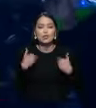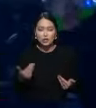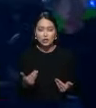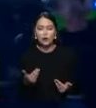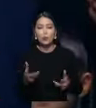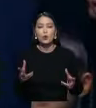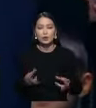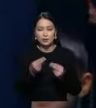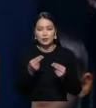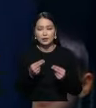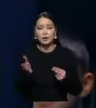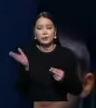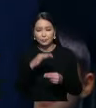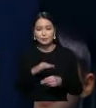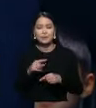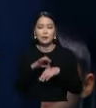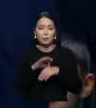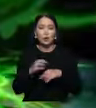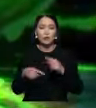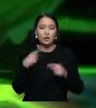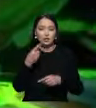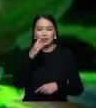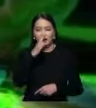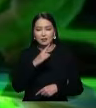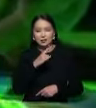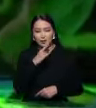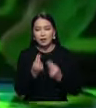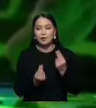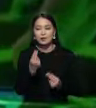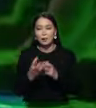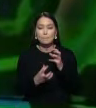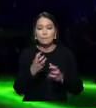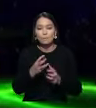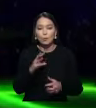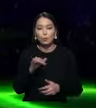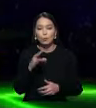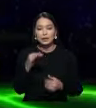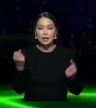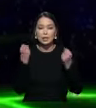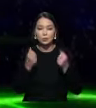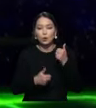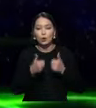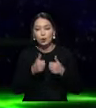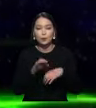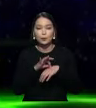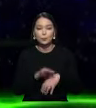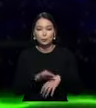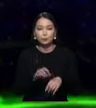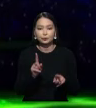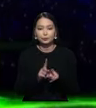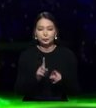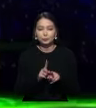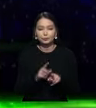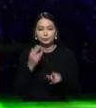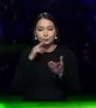успехов. Давайте проведем следующие игры в Казахстане. Международный мультиспортивный турнир проходит в концепции «Фиджитал», что